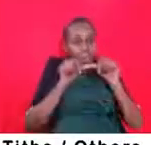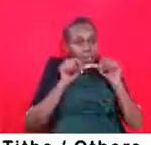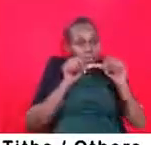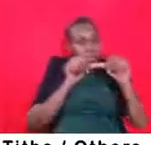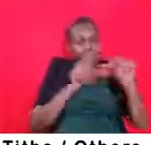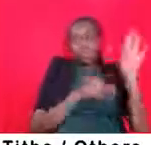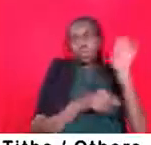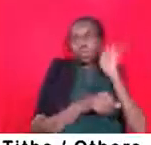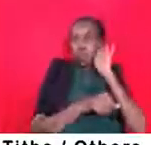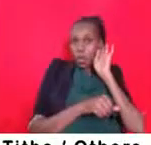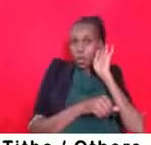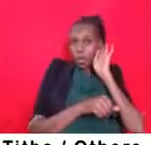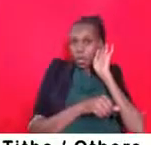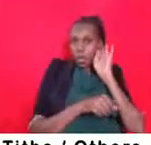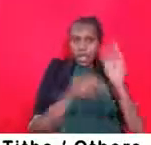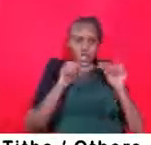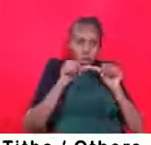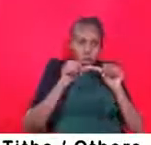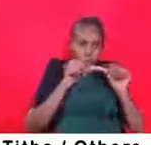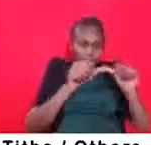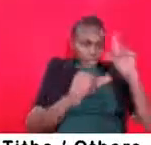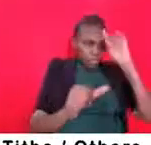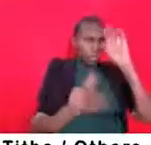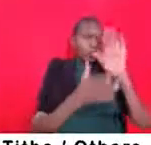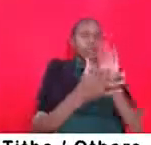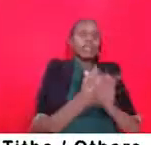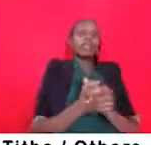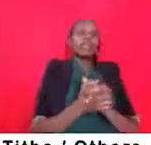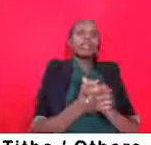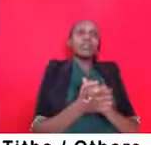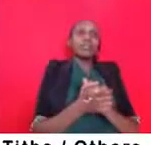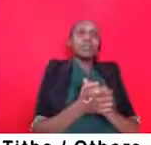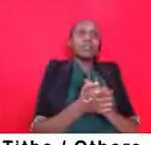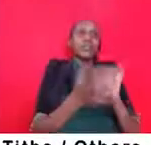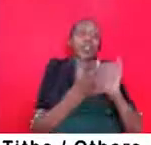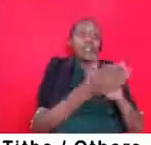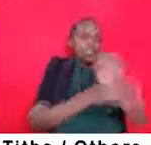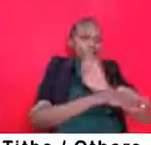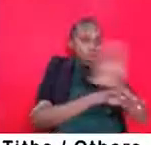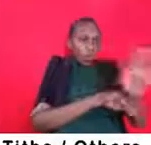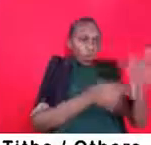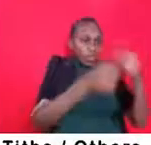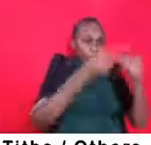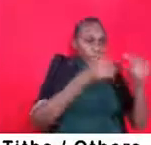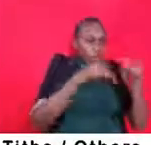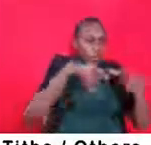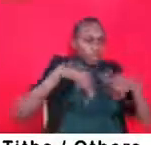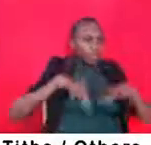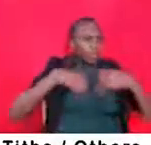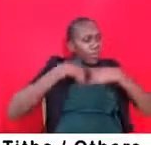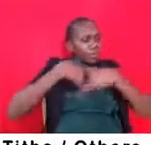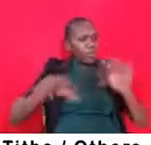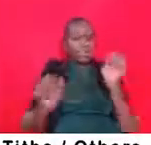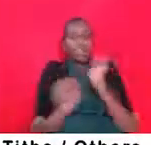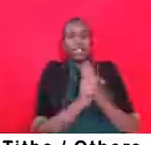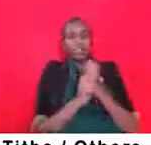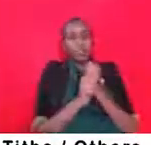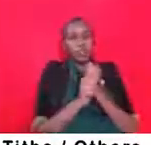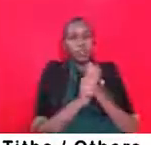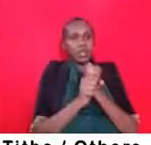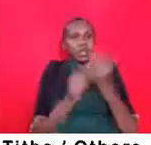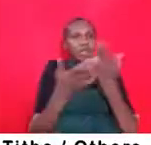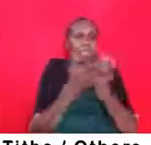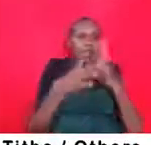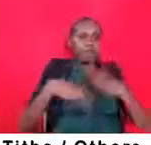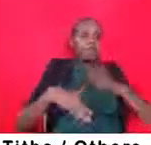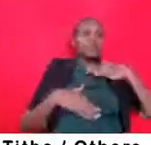kutii? Utazidi kuamini? Corona ikikuja na watu wapoteze kazi, watu wengine